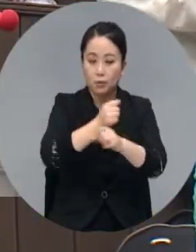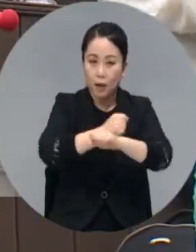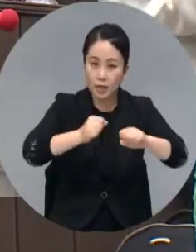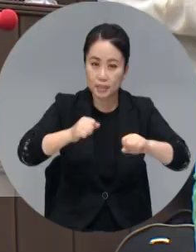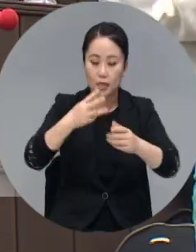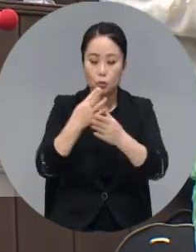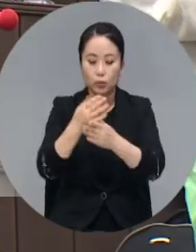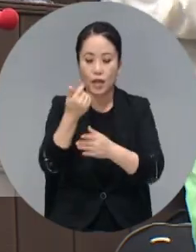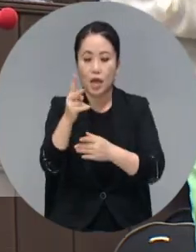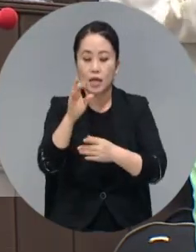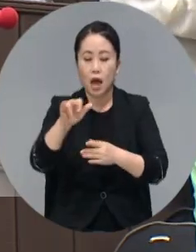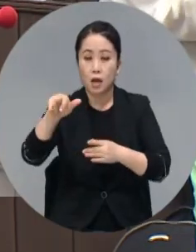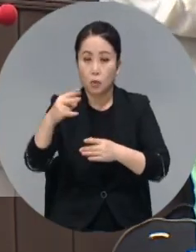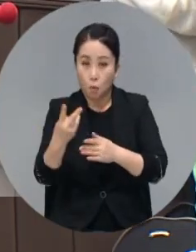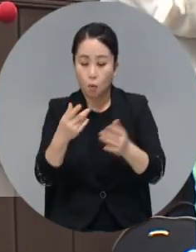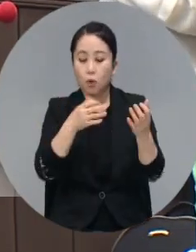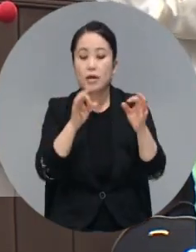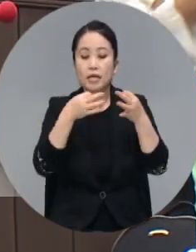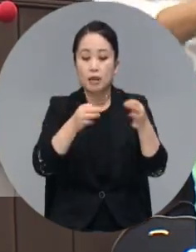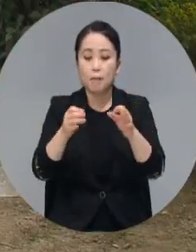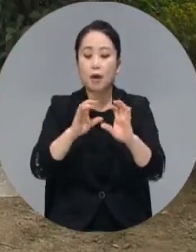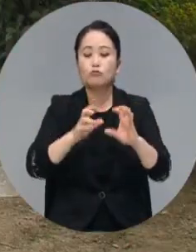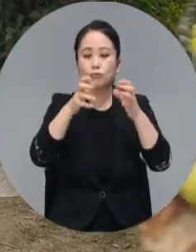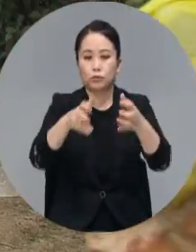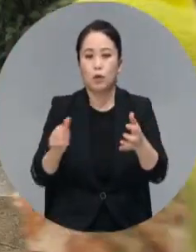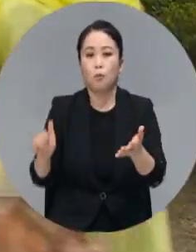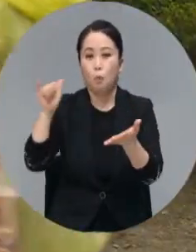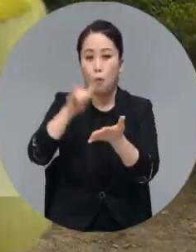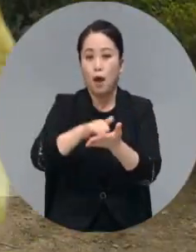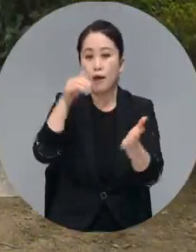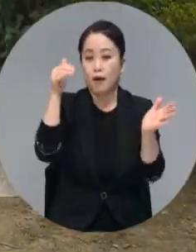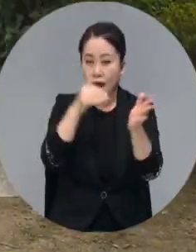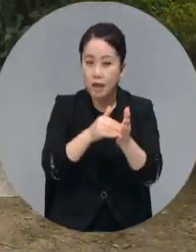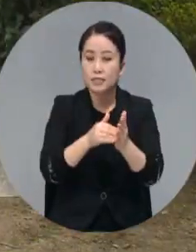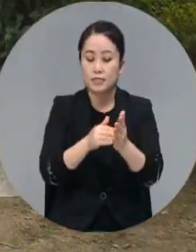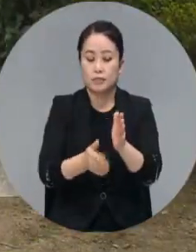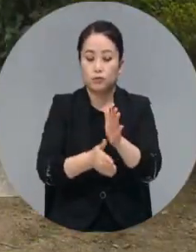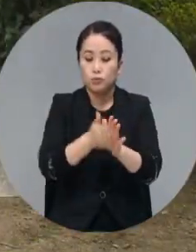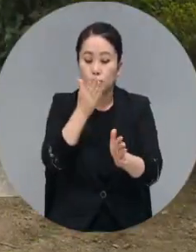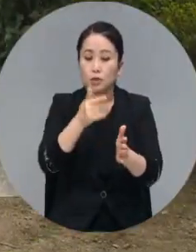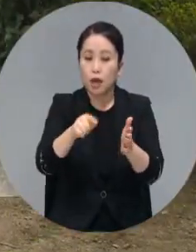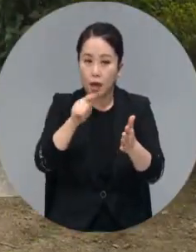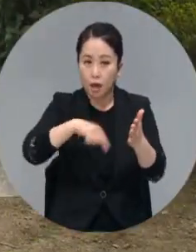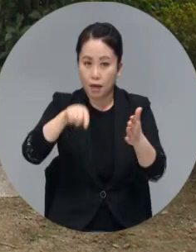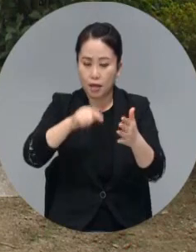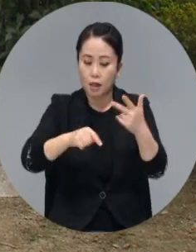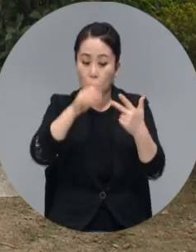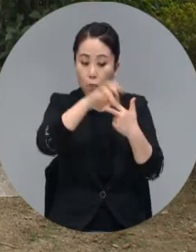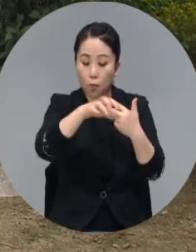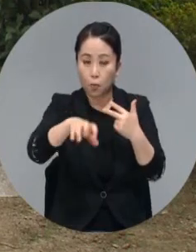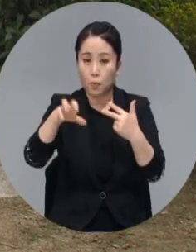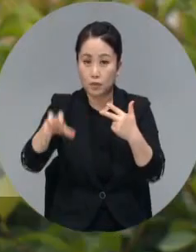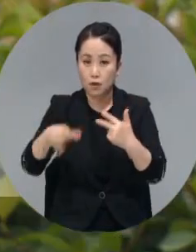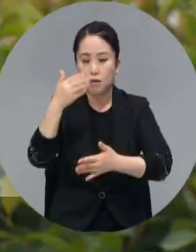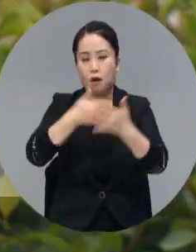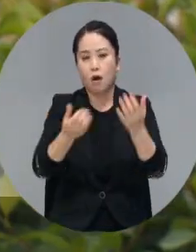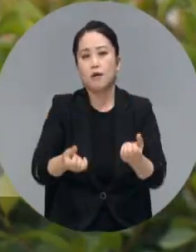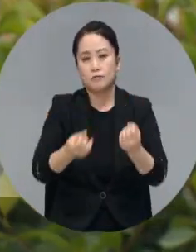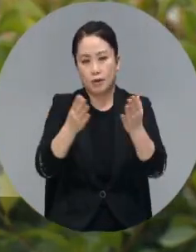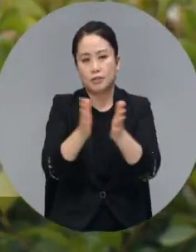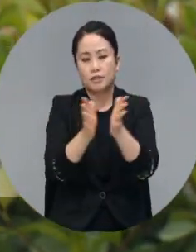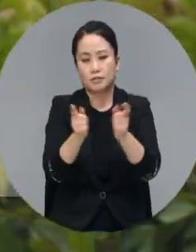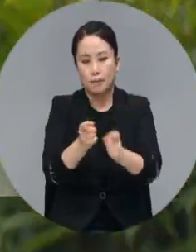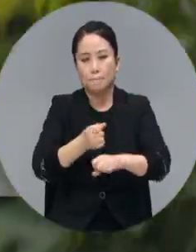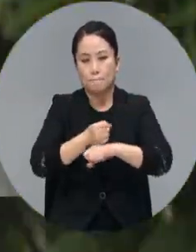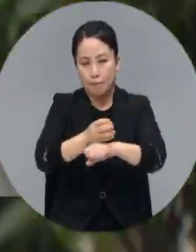향교와 김해국제공항까지 시내 7개 지역 곳곳에 영화의 축제를 직접 전하는 겁니다. 특히